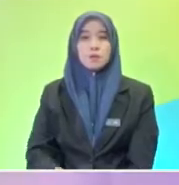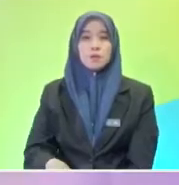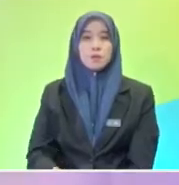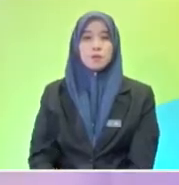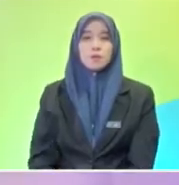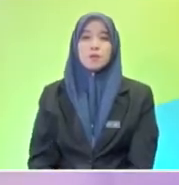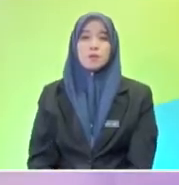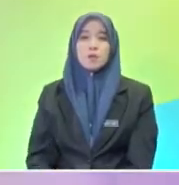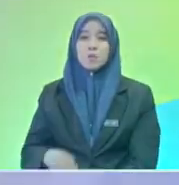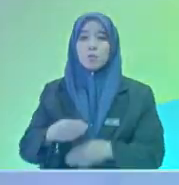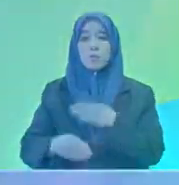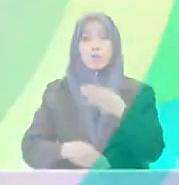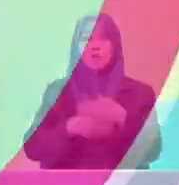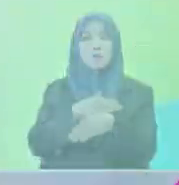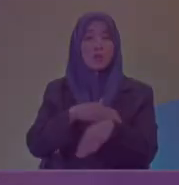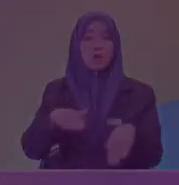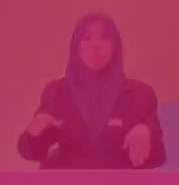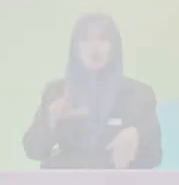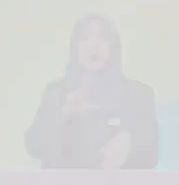bumi tanpa